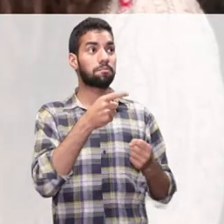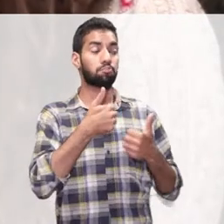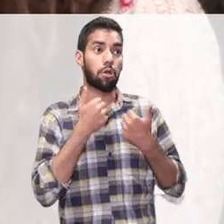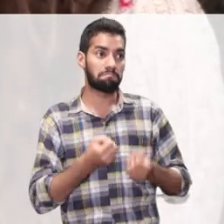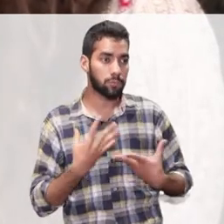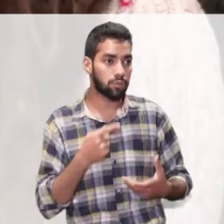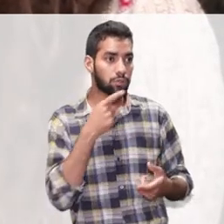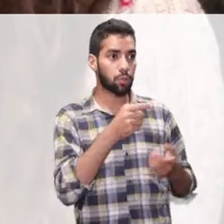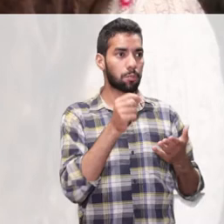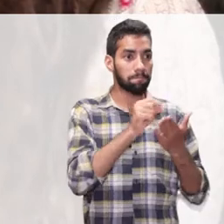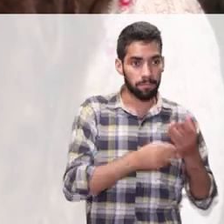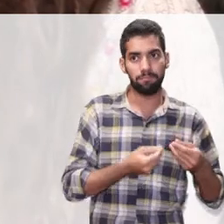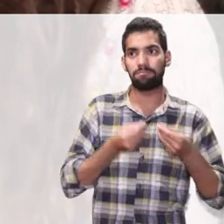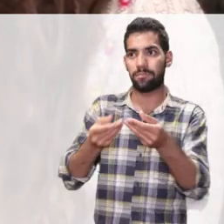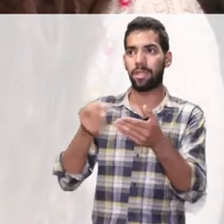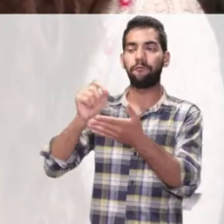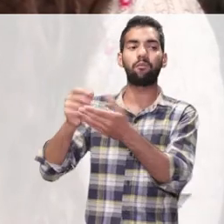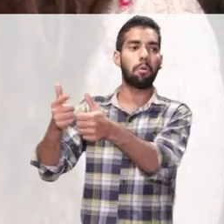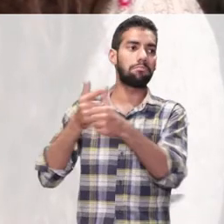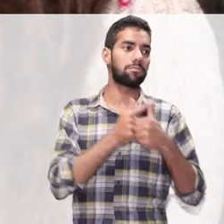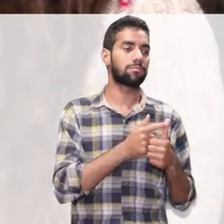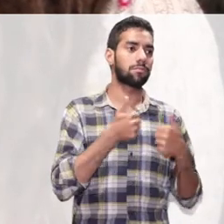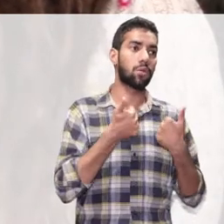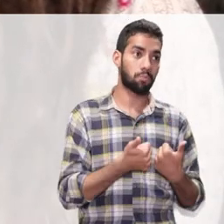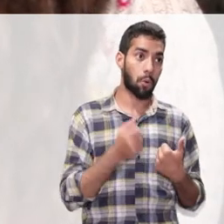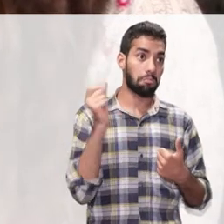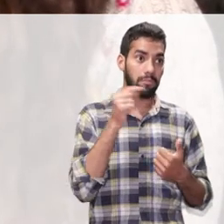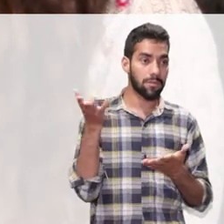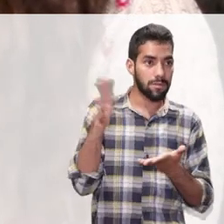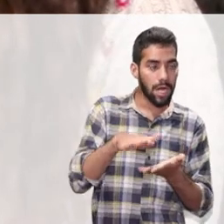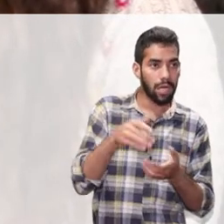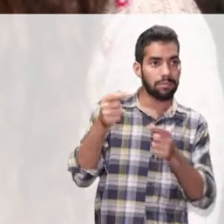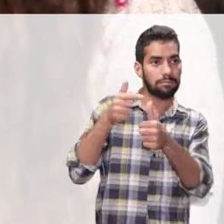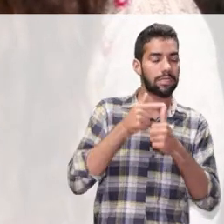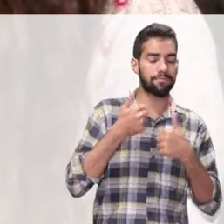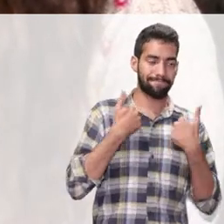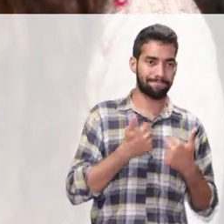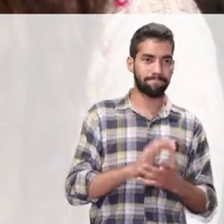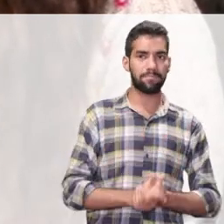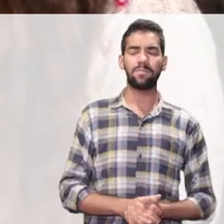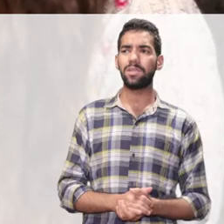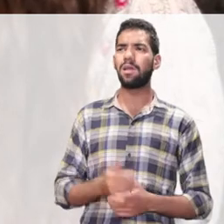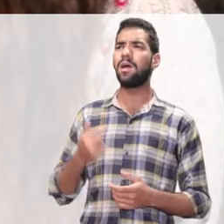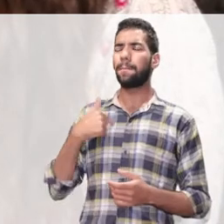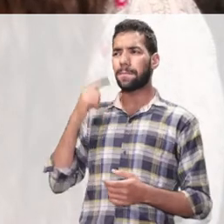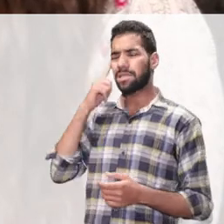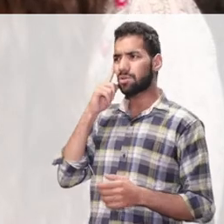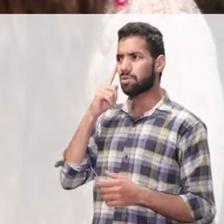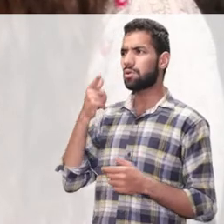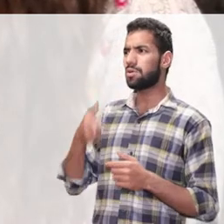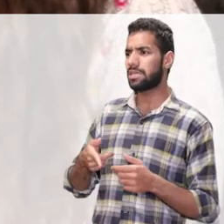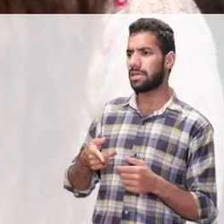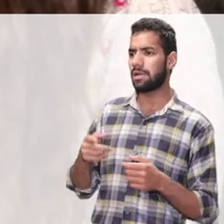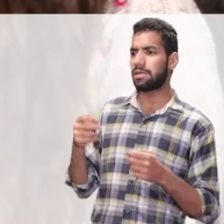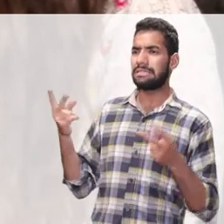व्हो लाइव्ड इन फॉरेस्ट्स ड्रेस्ड इन रिलेशनशिप यह जो यह कमेटी को रिलेशनशिप्स